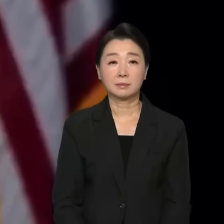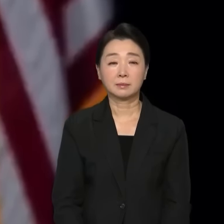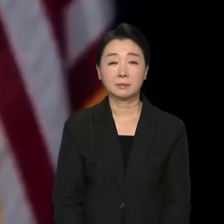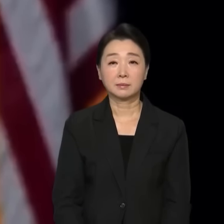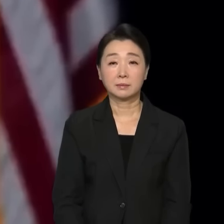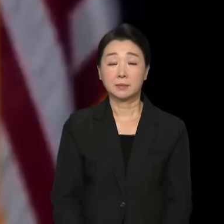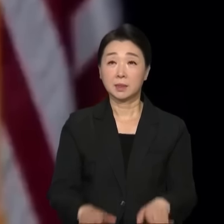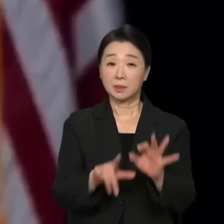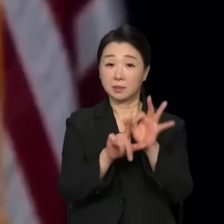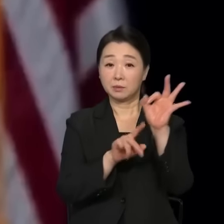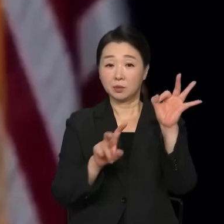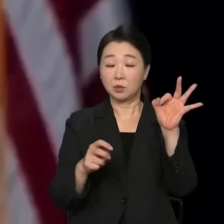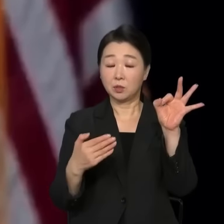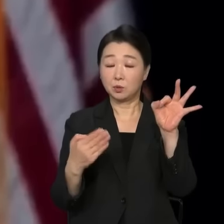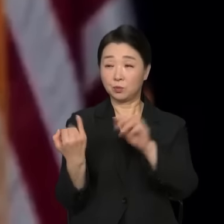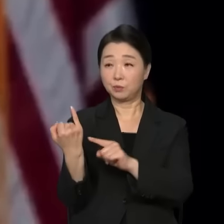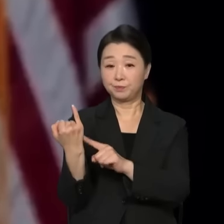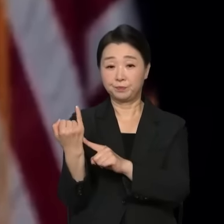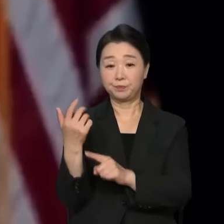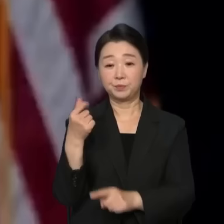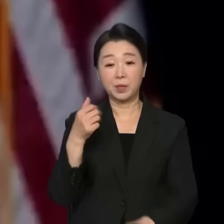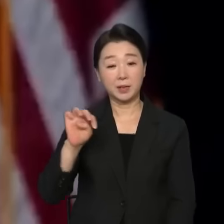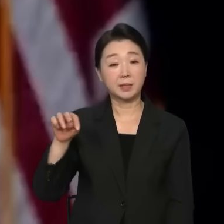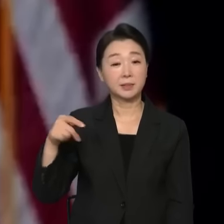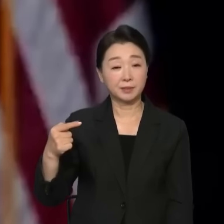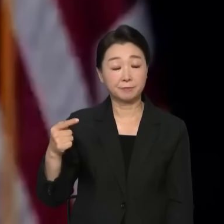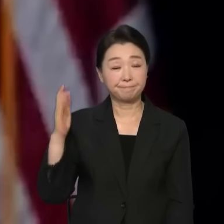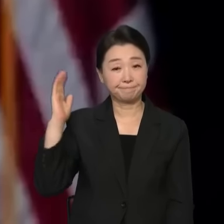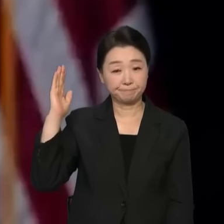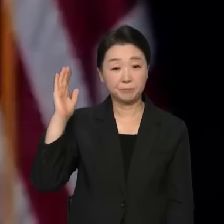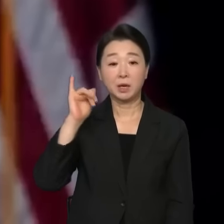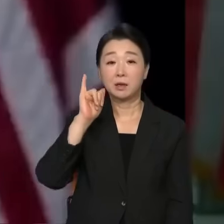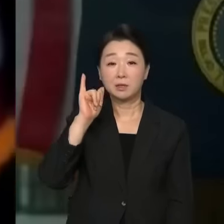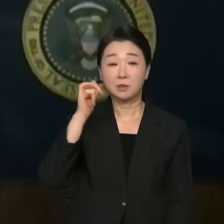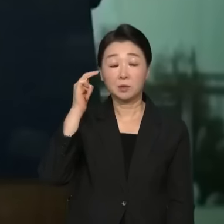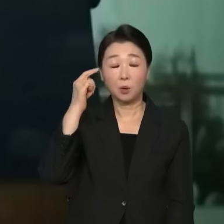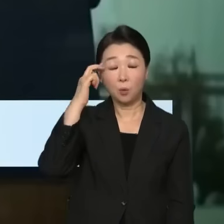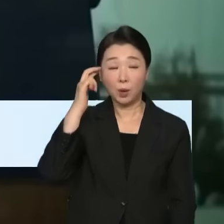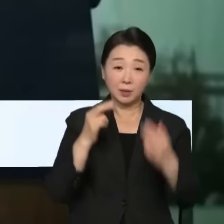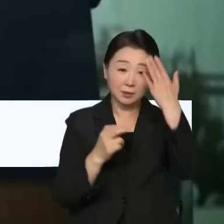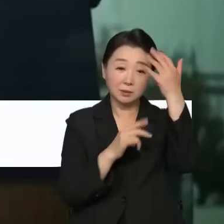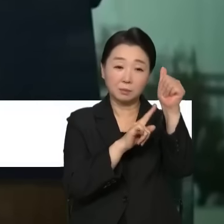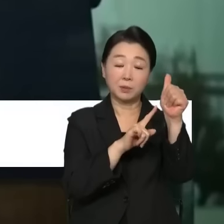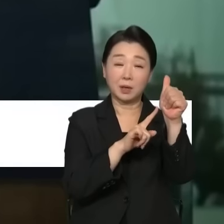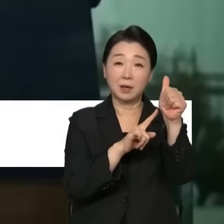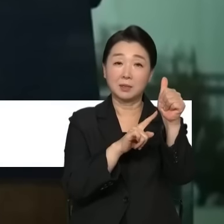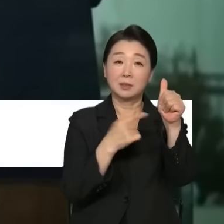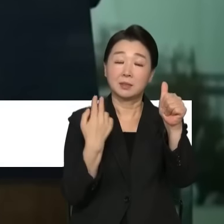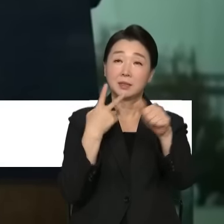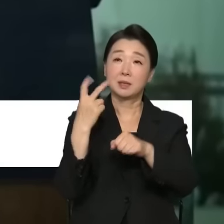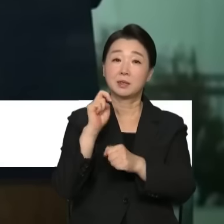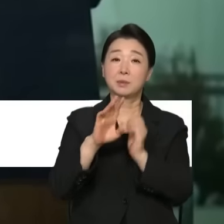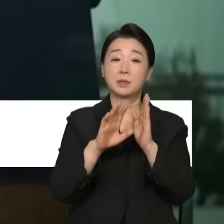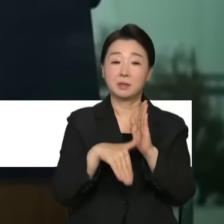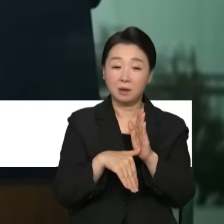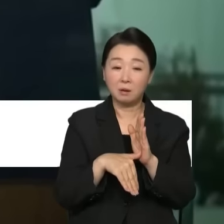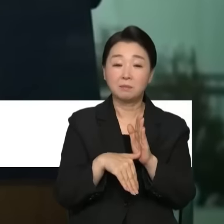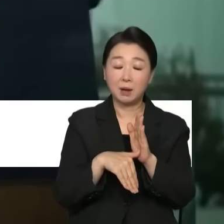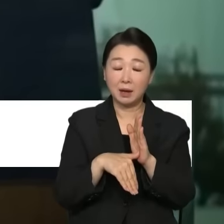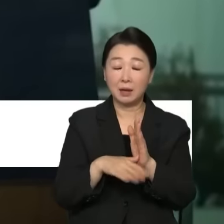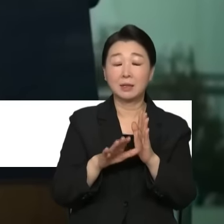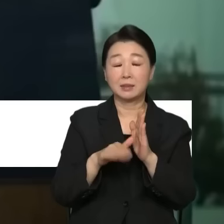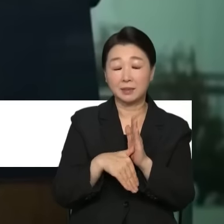현지 시간 29일 해리스는 매우 상징적인 연단에 올랐습니다. 트럼프가 지난 2021년 1월 6일 의사당 폭동 직전